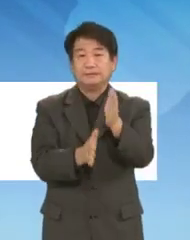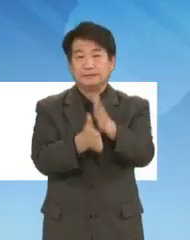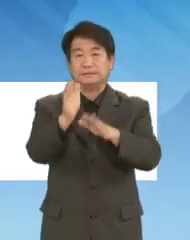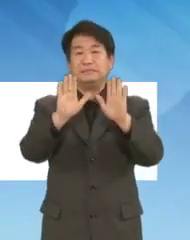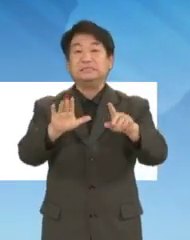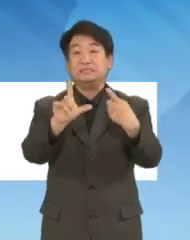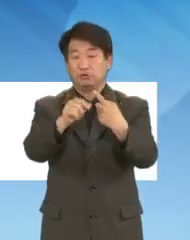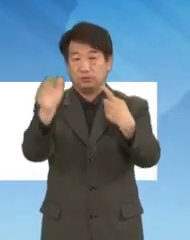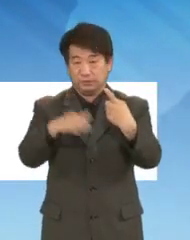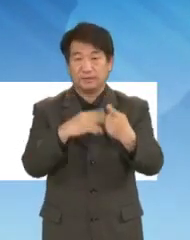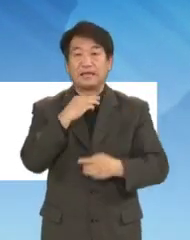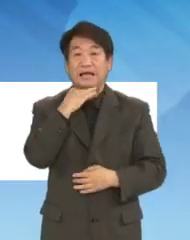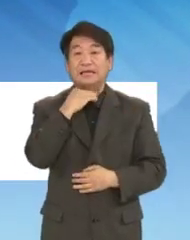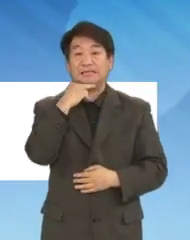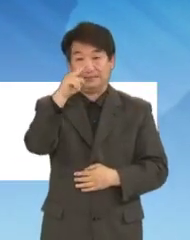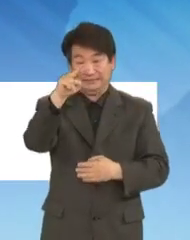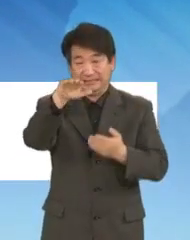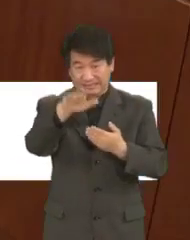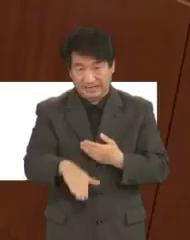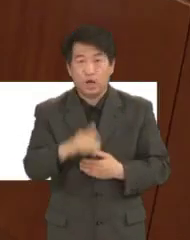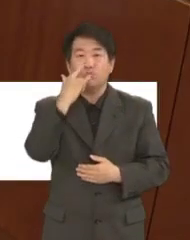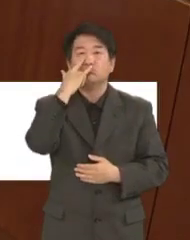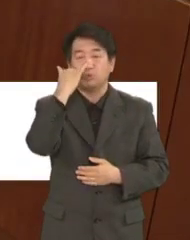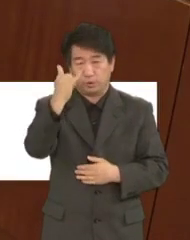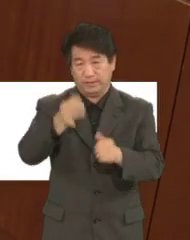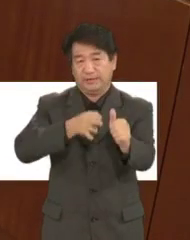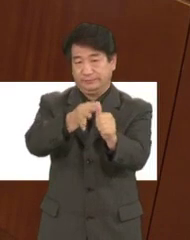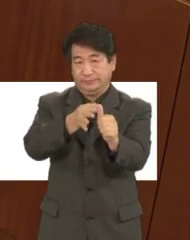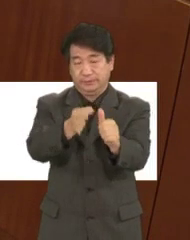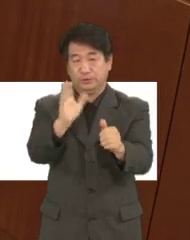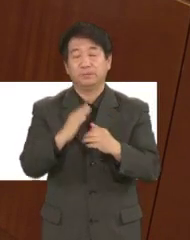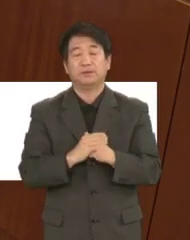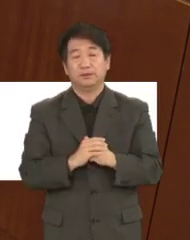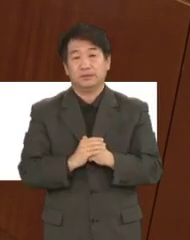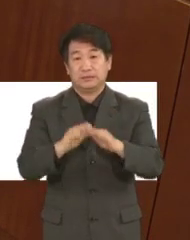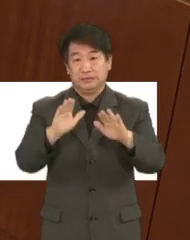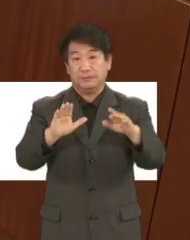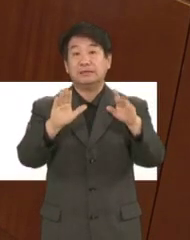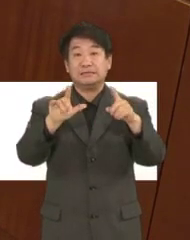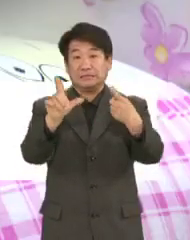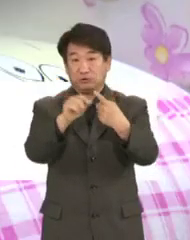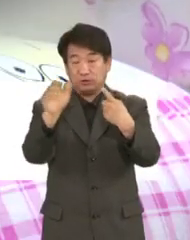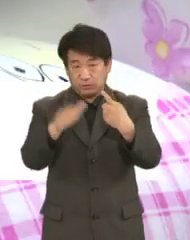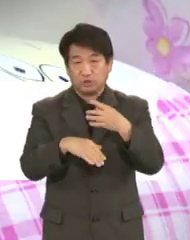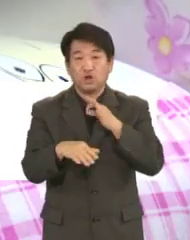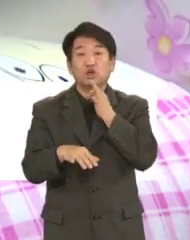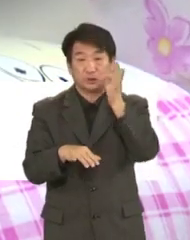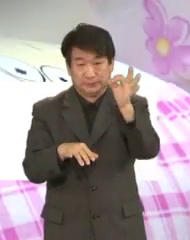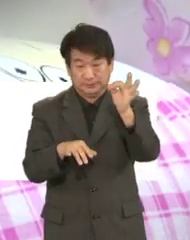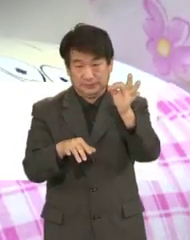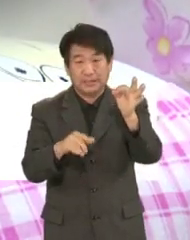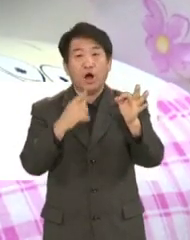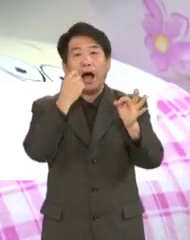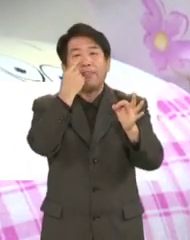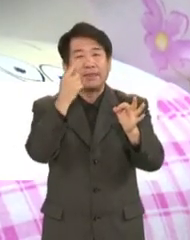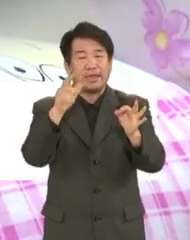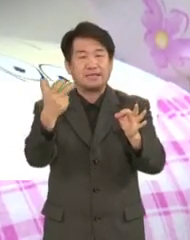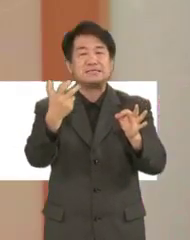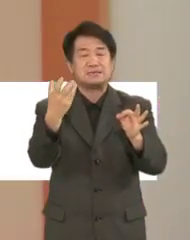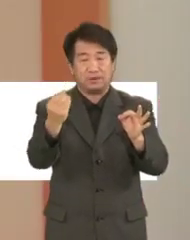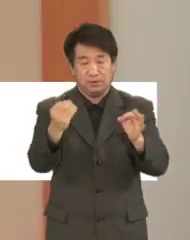천안시는 이달부터 만 2세 미만의 영어 부모에게 부모 급여를 지원합니다 이번 달부터 만 영세가 되는 아동의 부모는 월